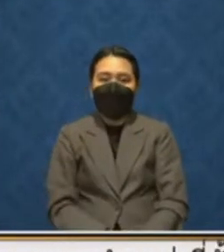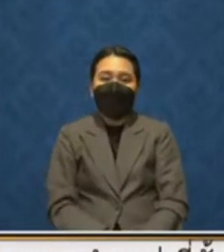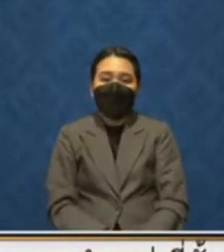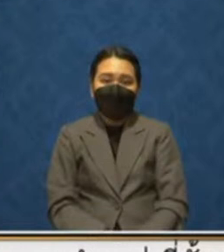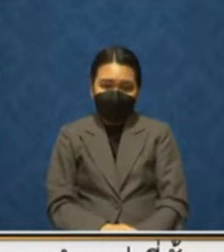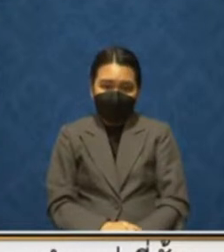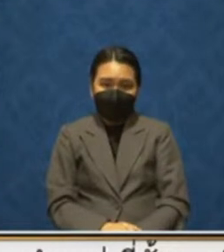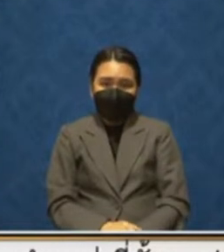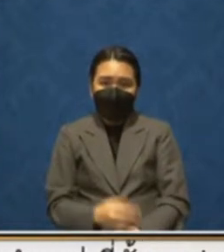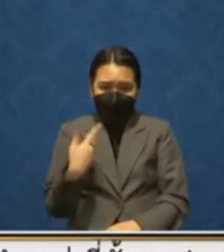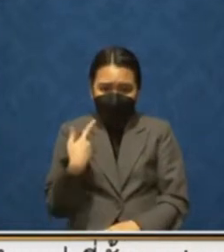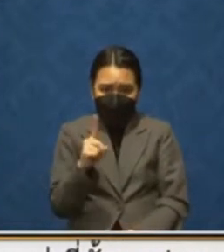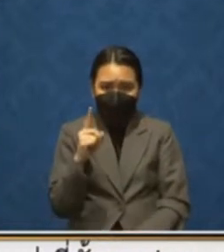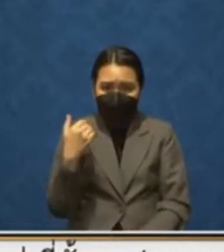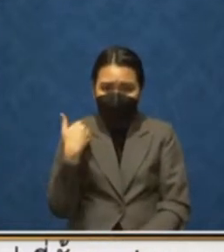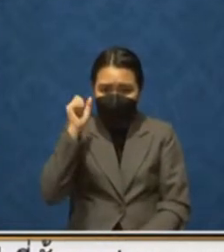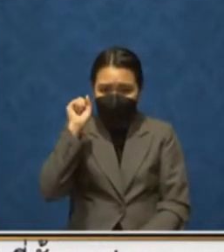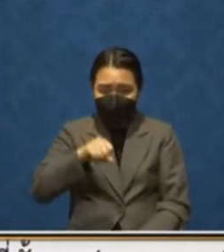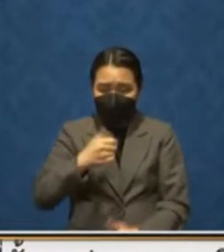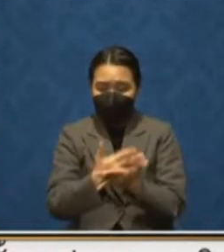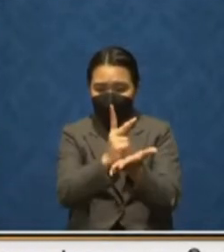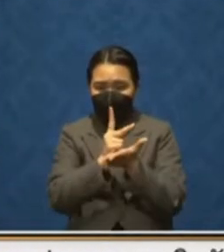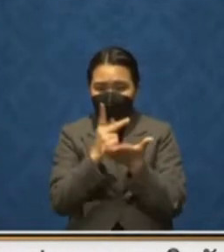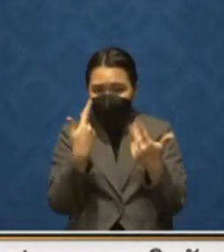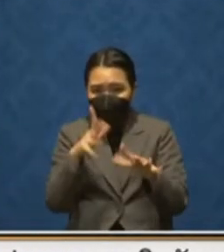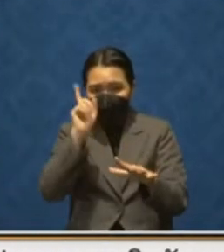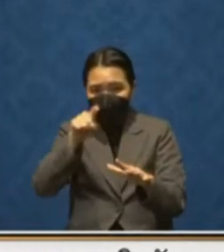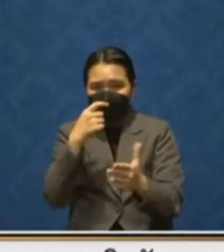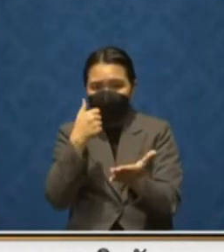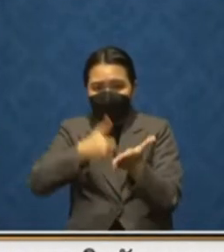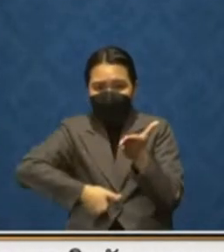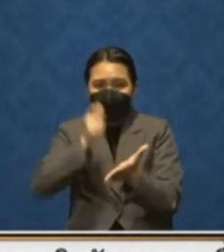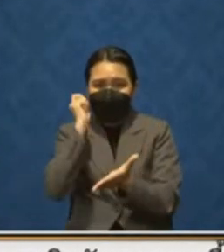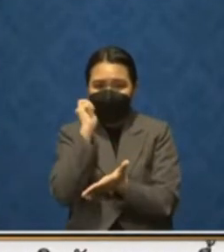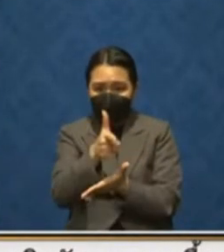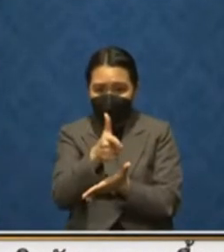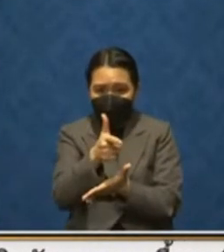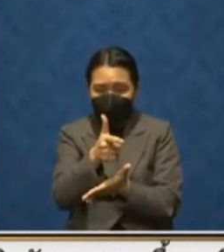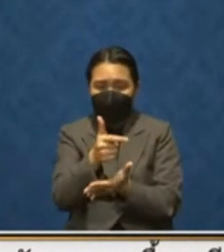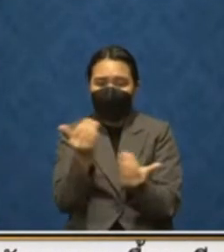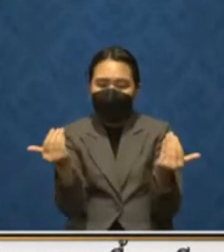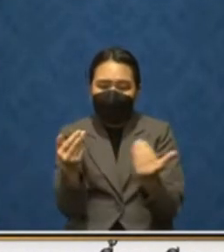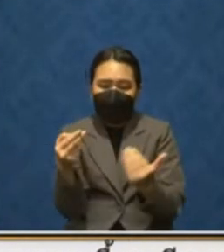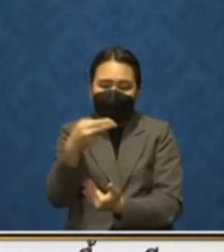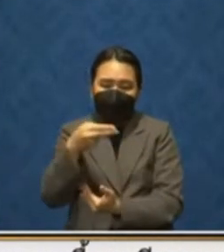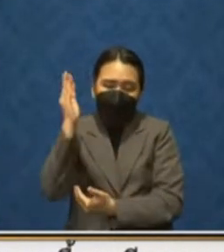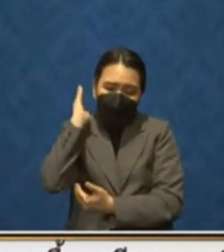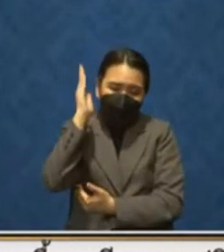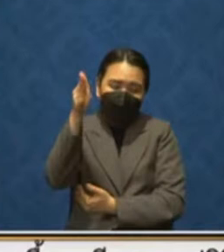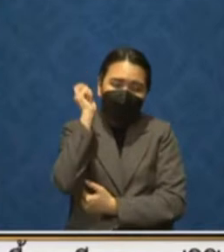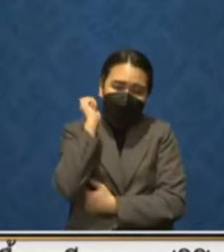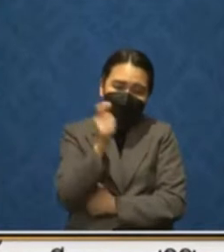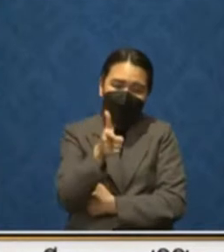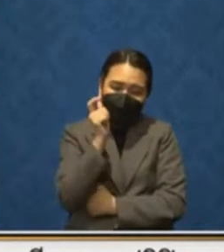ไม่ครับที่คู่กับมาแล้วก็ต้องใช้หนี้กันจำช่วยลูกเชียวหลานนะครับ